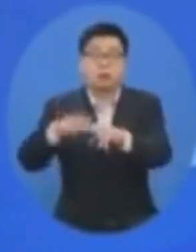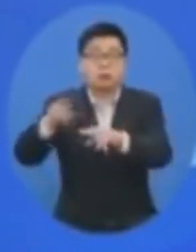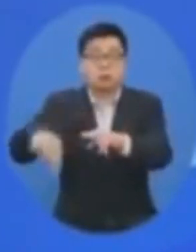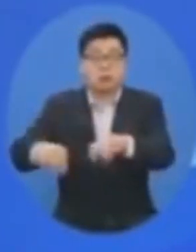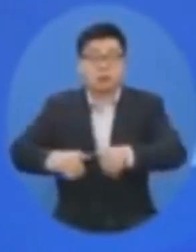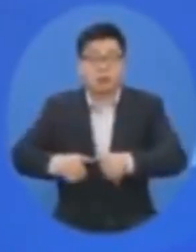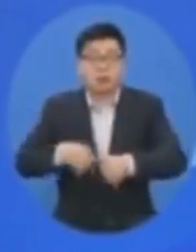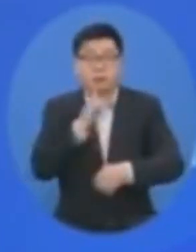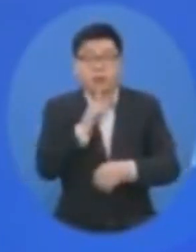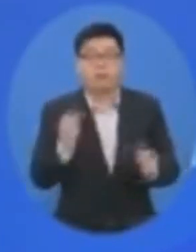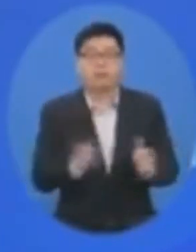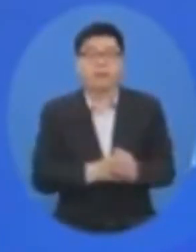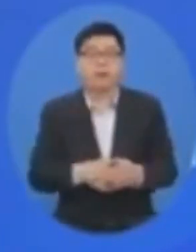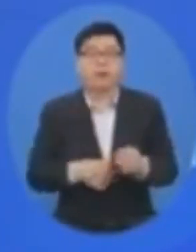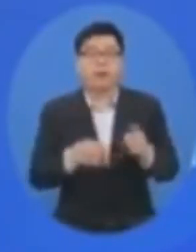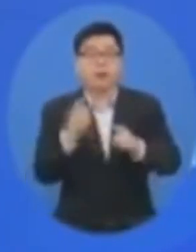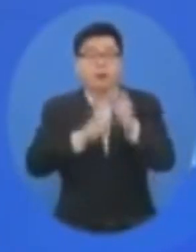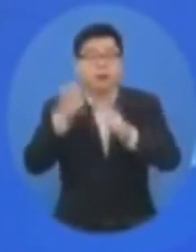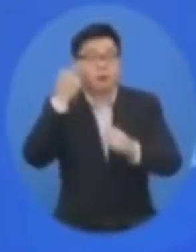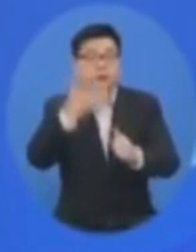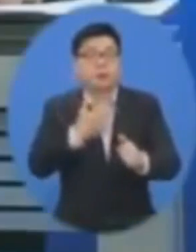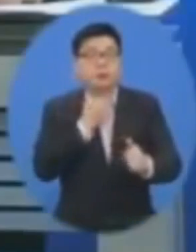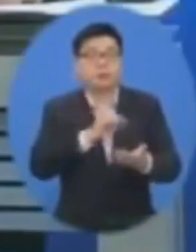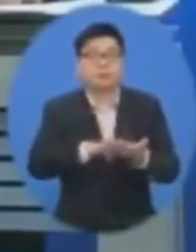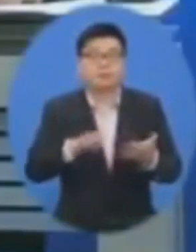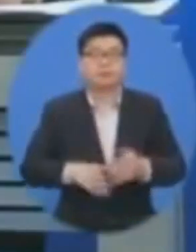하세요. 네, 한 가지만 더 질문 드릴게요. 그